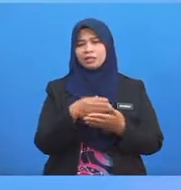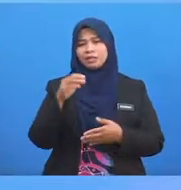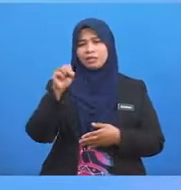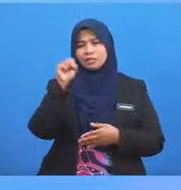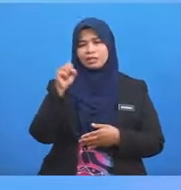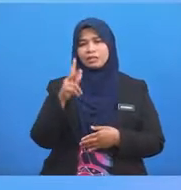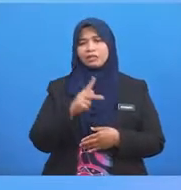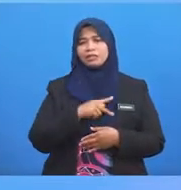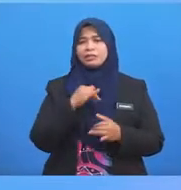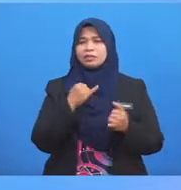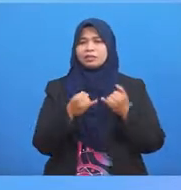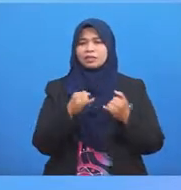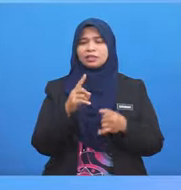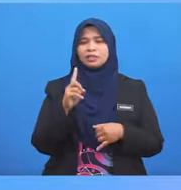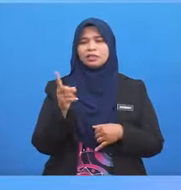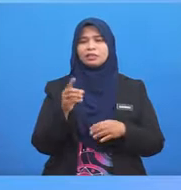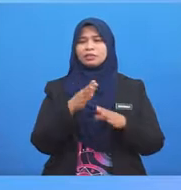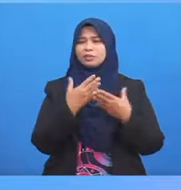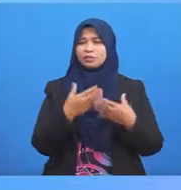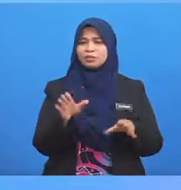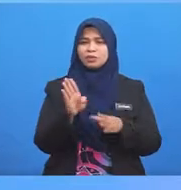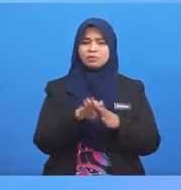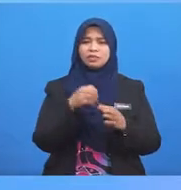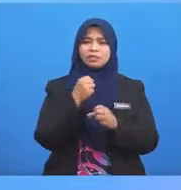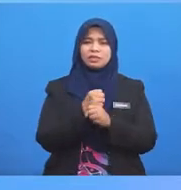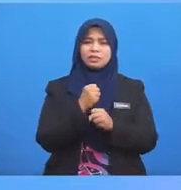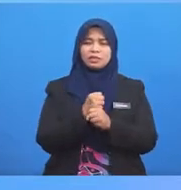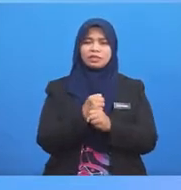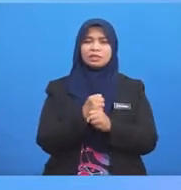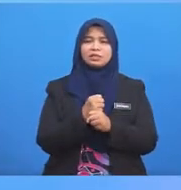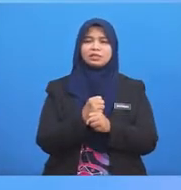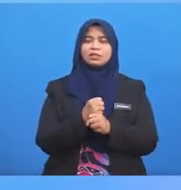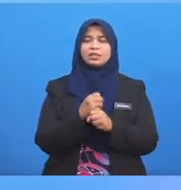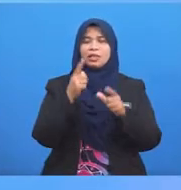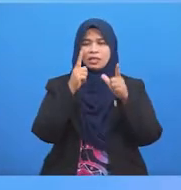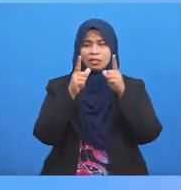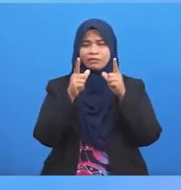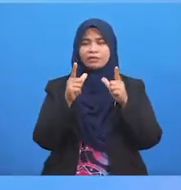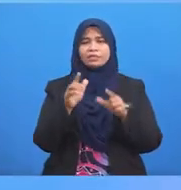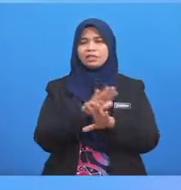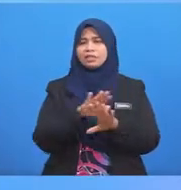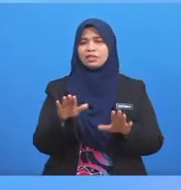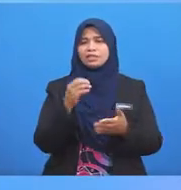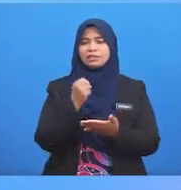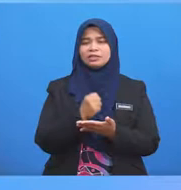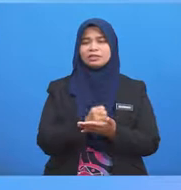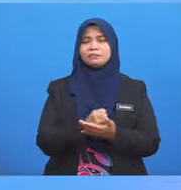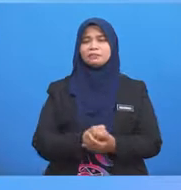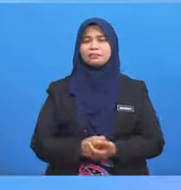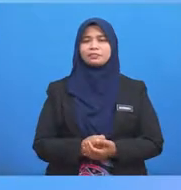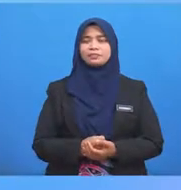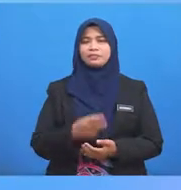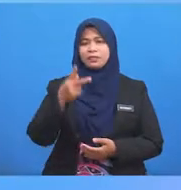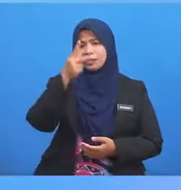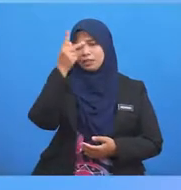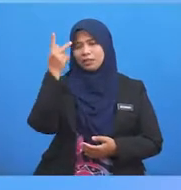itu jika dia sudah bekerja. Lafaz sebegini adalah tidak sah